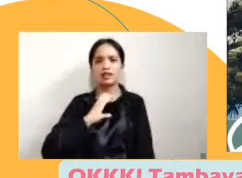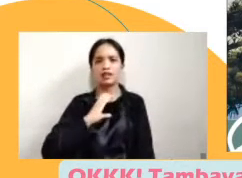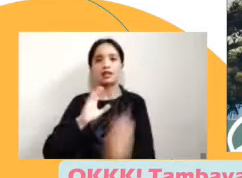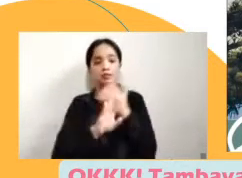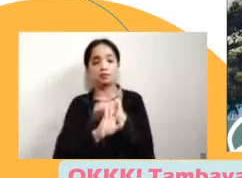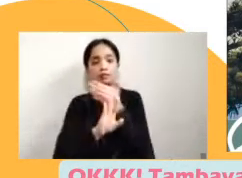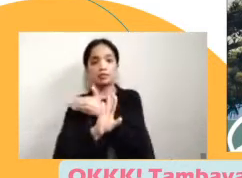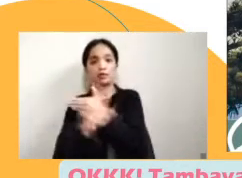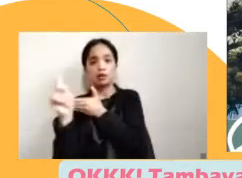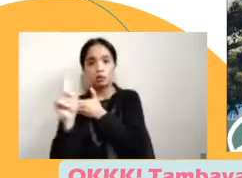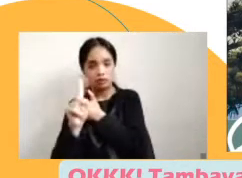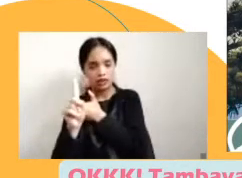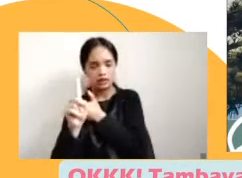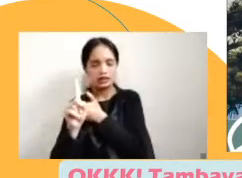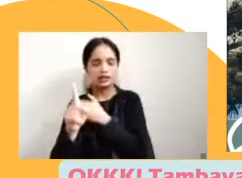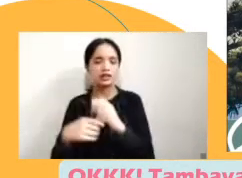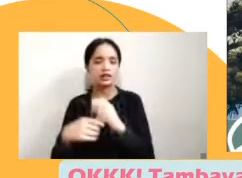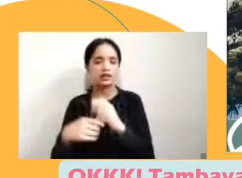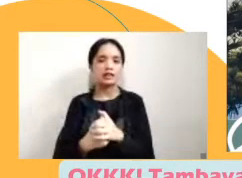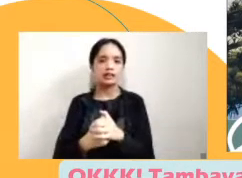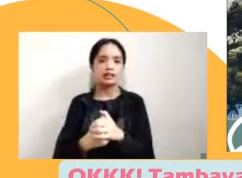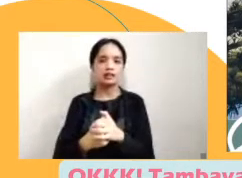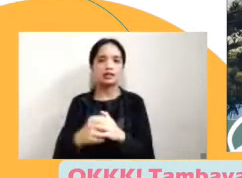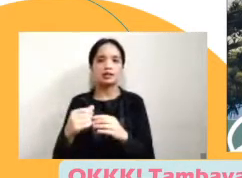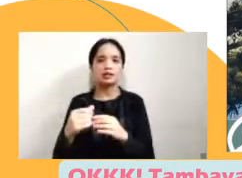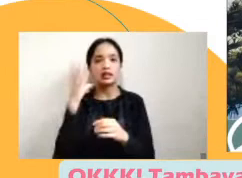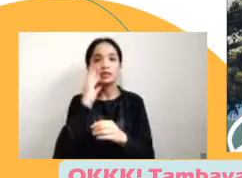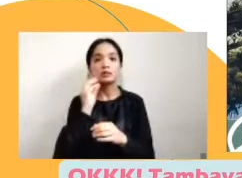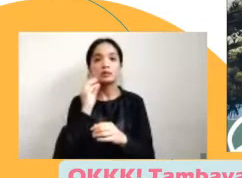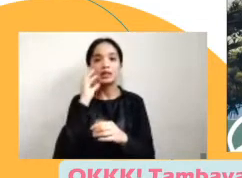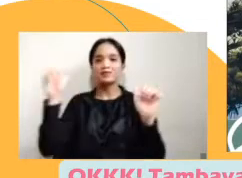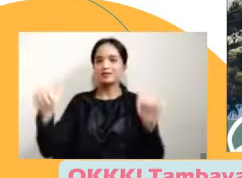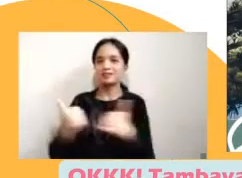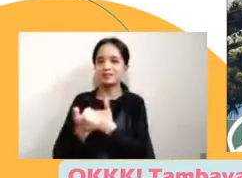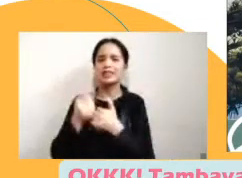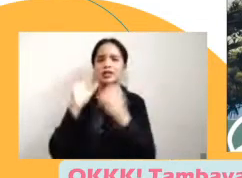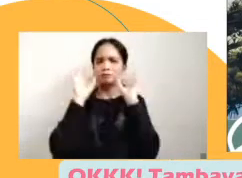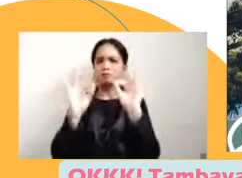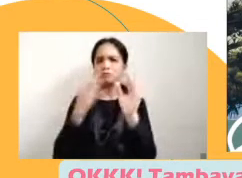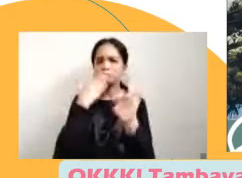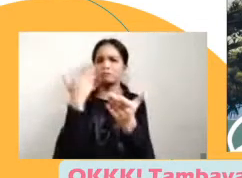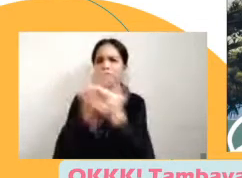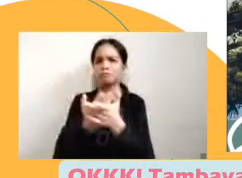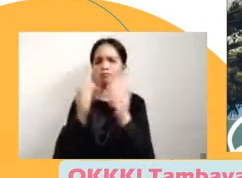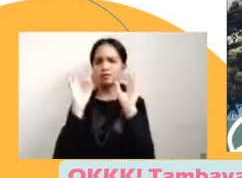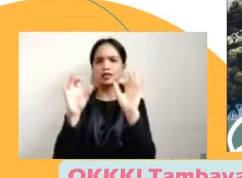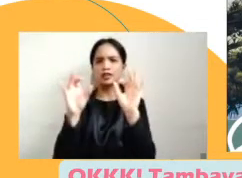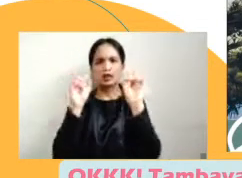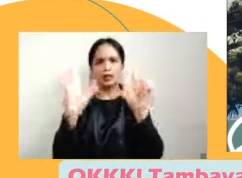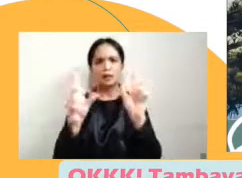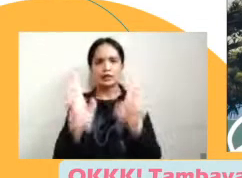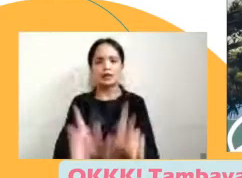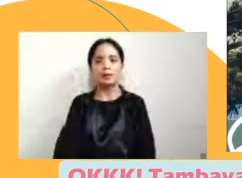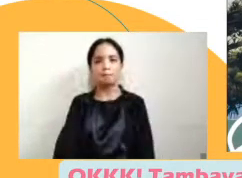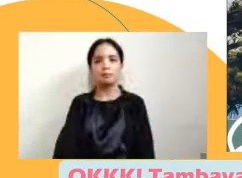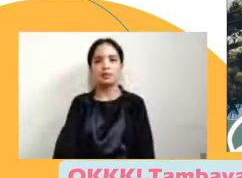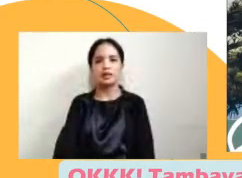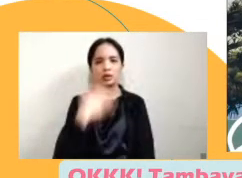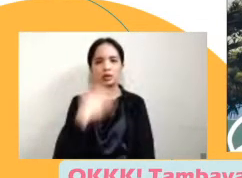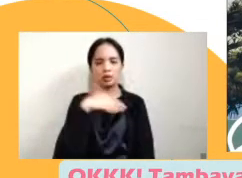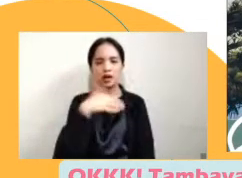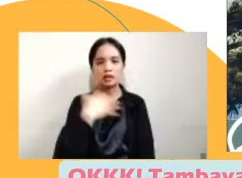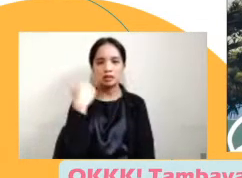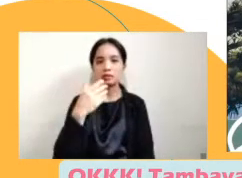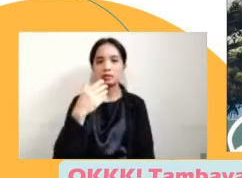humarap dun sa ating pagsubok. Yan, very good. Good job. Okay, So magaling, no, mga katambayers?